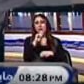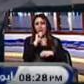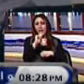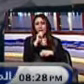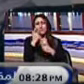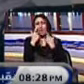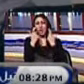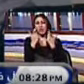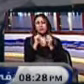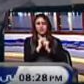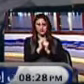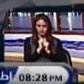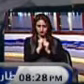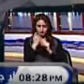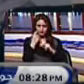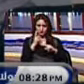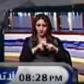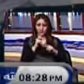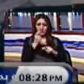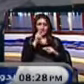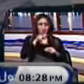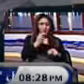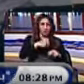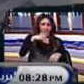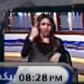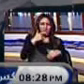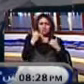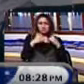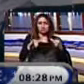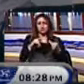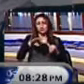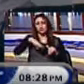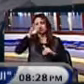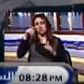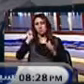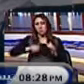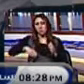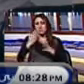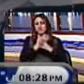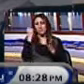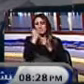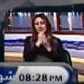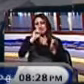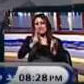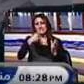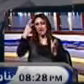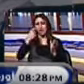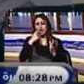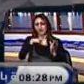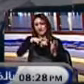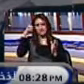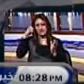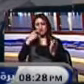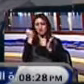يكونش عندنا مش مصيبة مصيبتين، مصيبة شراء بسعر غالي ومصيبة أخرى إن حد من أبنائنا يصاب بأي مرض. أرجوكم للمرة